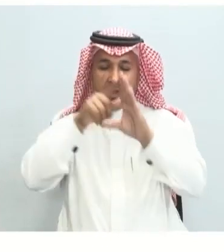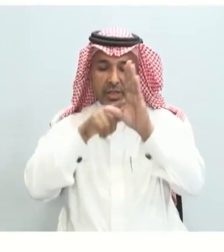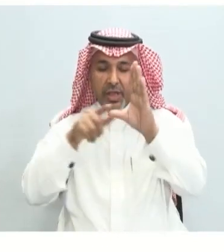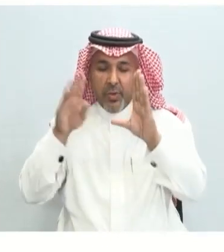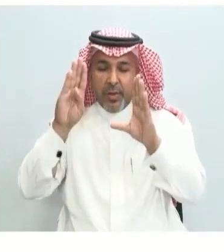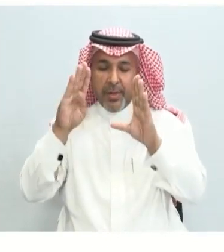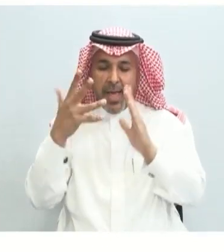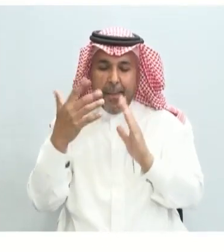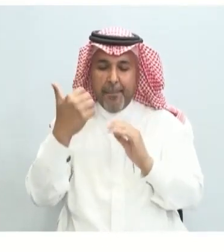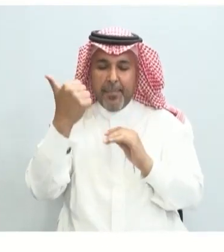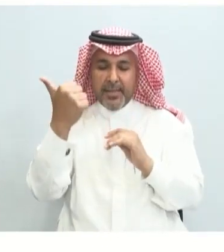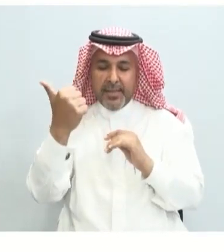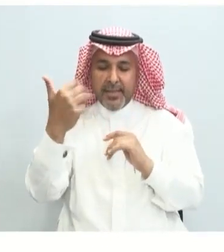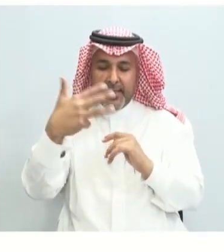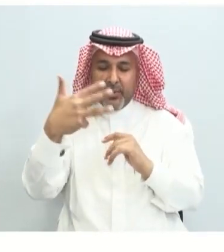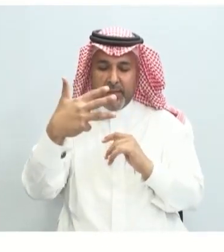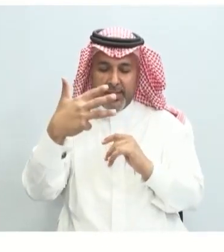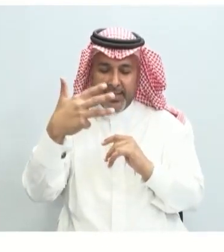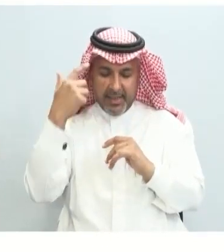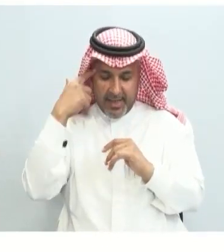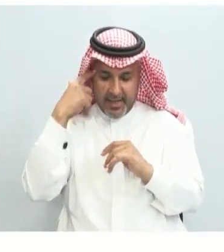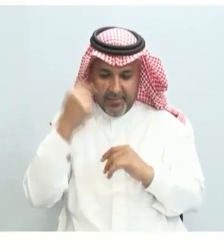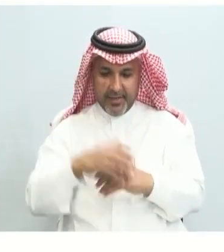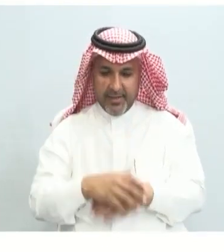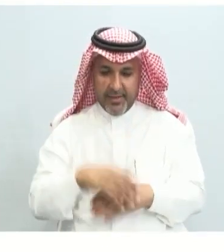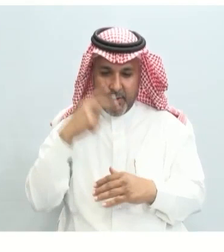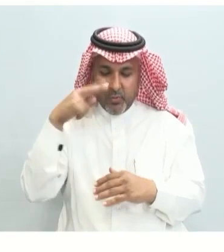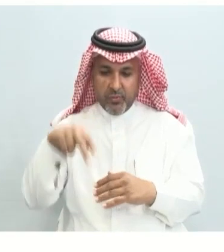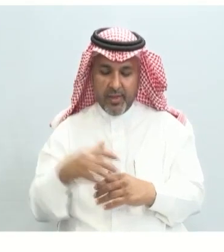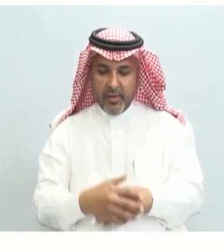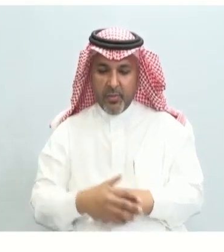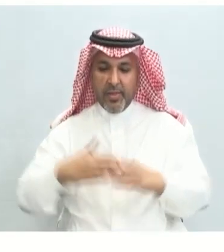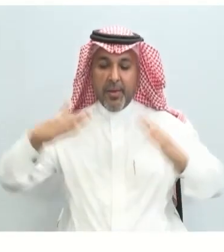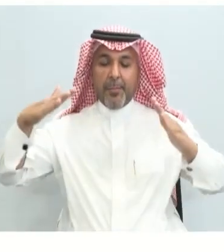96 درجه الزاويه هذه تعتبر زاويه مقابله ولا